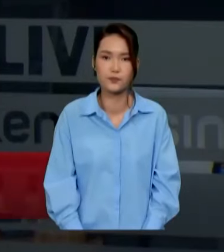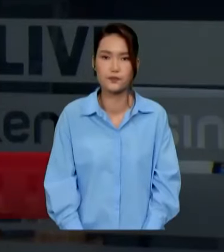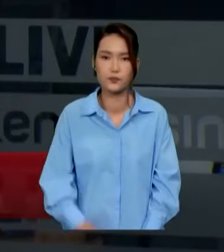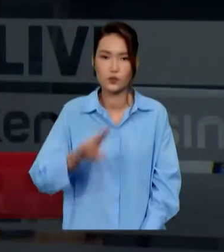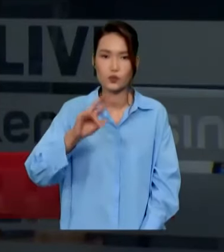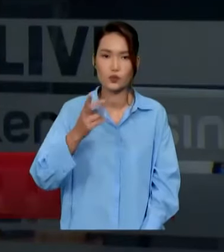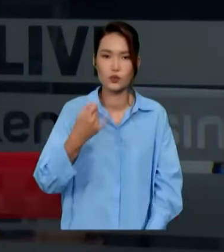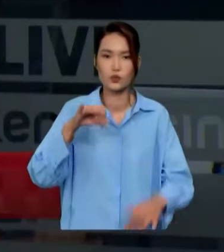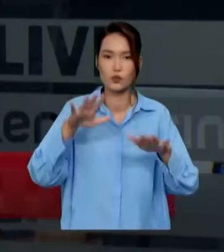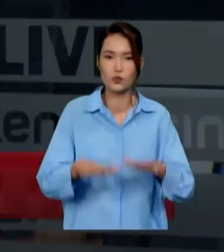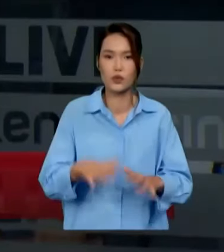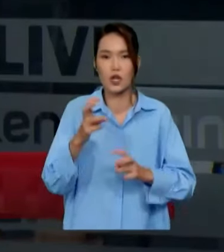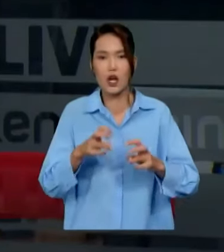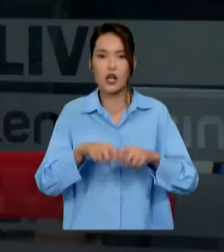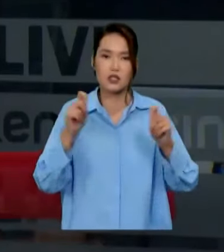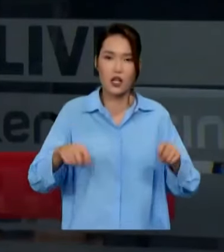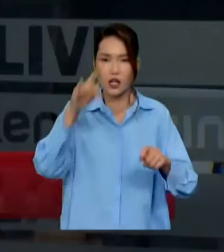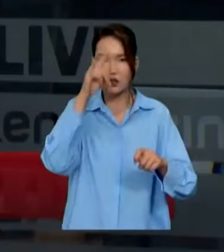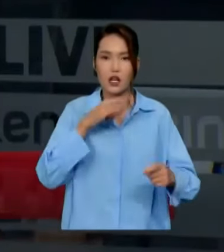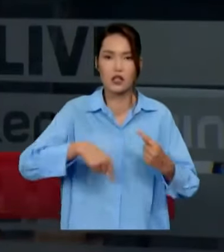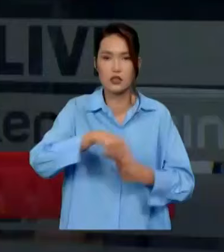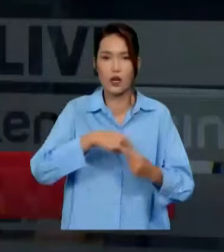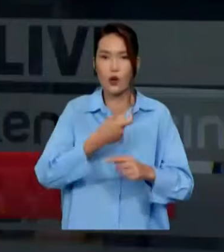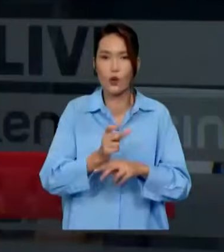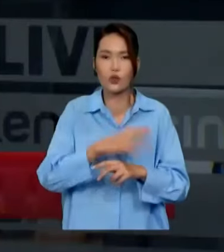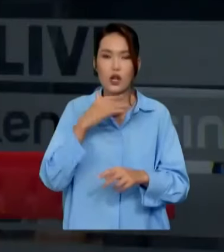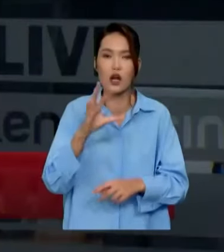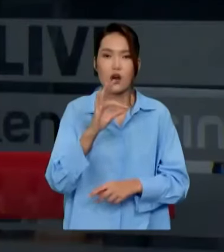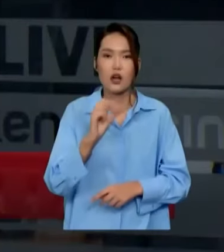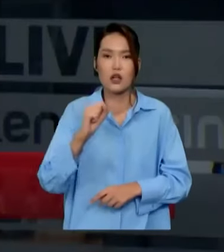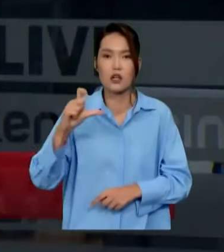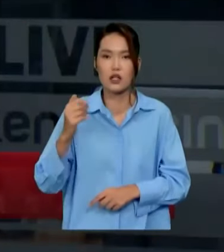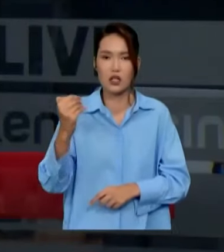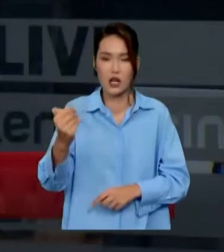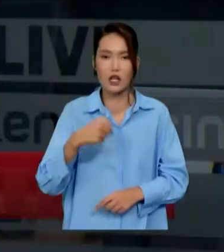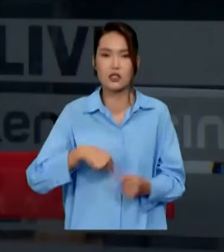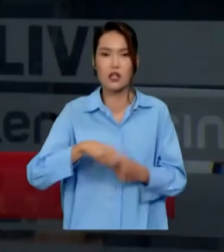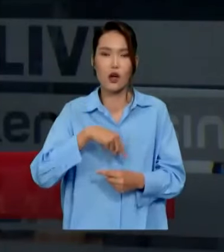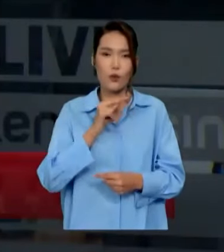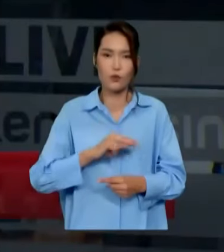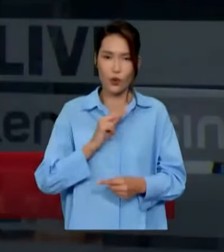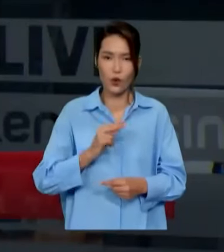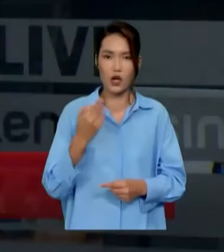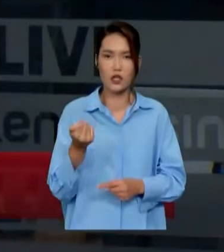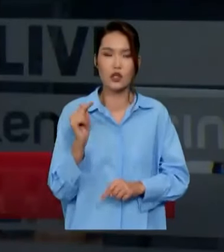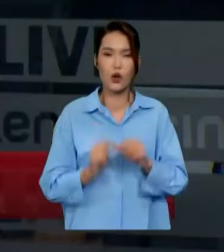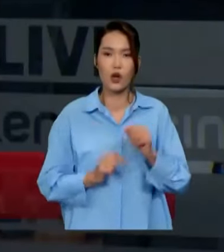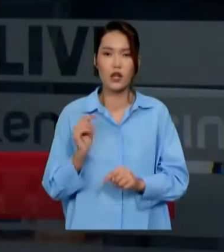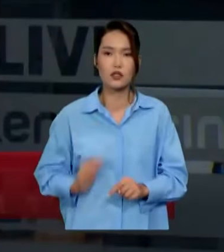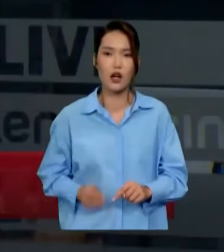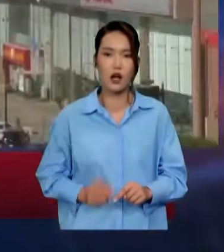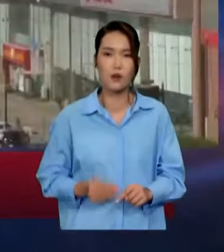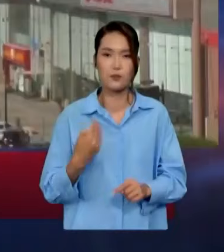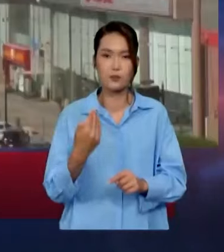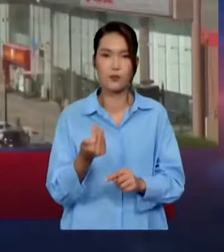Дубайда кәсіп ашатын отандық бизнесмендер көбейді. Бір жылда Біріккен Араб Әмірліктеріндегі іскерлік кеңеске мүше отандық компаниялар